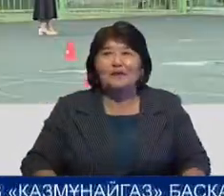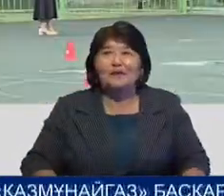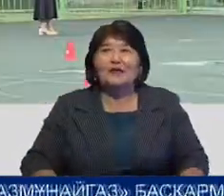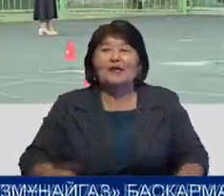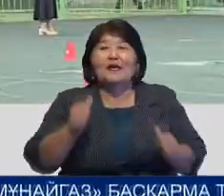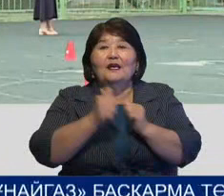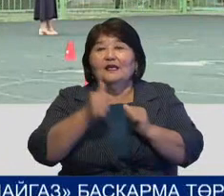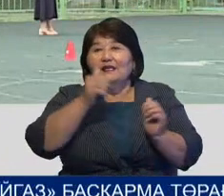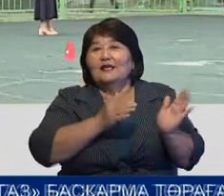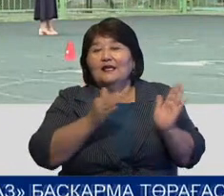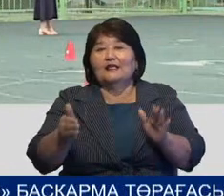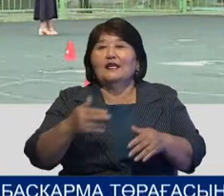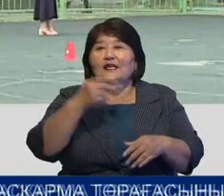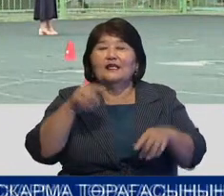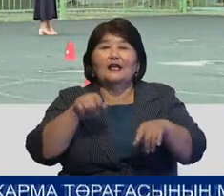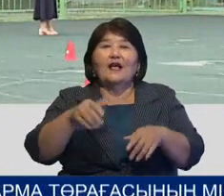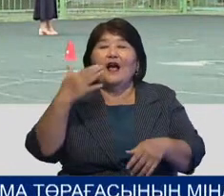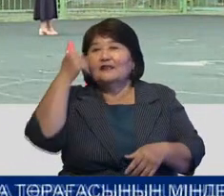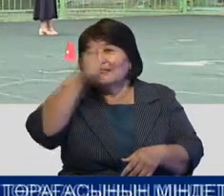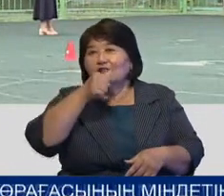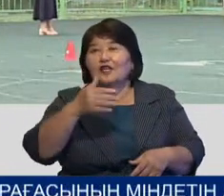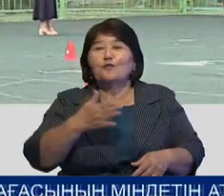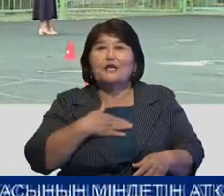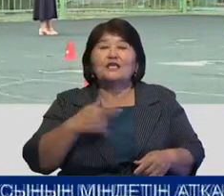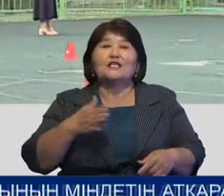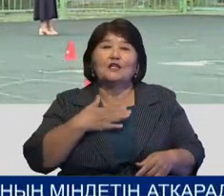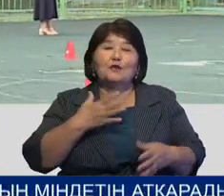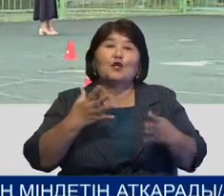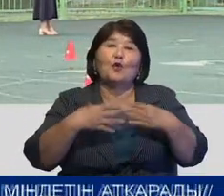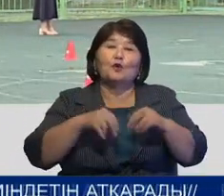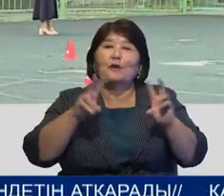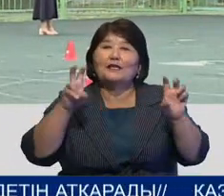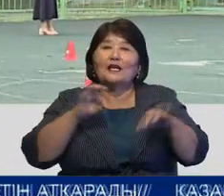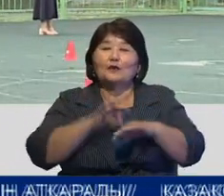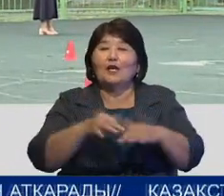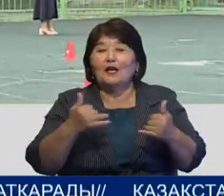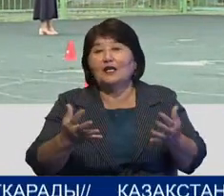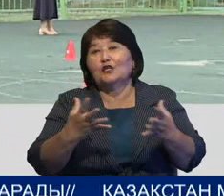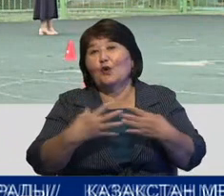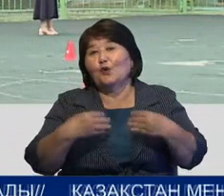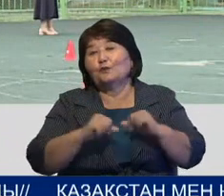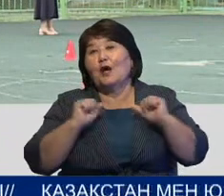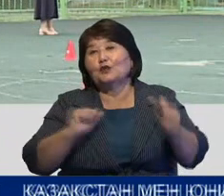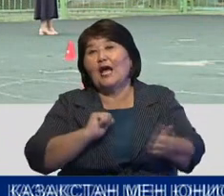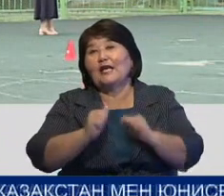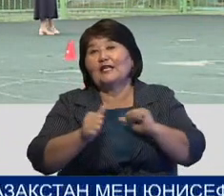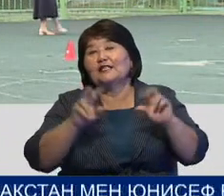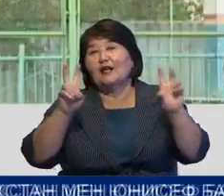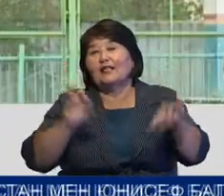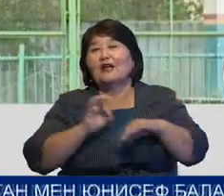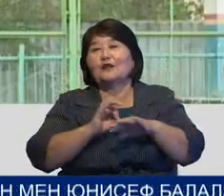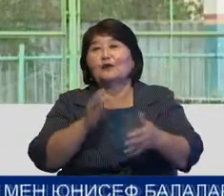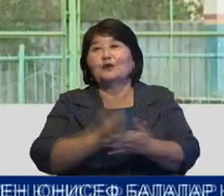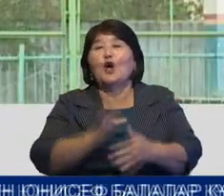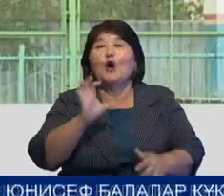Жыл сайын тақырыптарды өткізіп жатыр. Алдыңғы жылы мен және менің отбасым деген тақырыпта өткізіп жатыр. Қазір отбасылық спорттық эстафета тақырыбы өткізіп